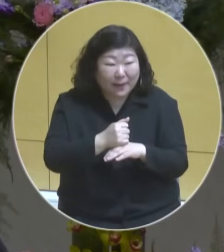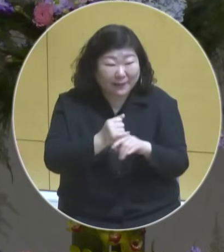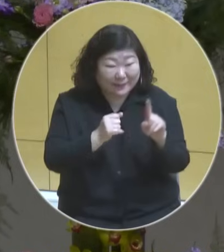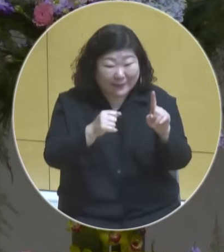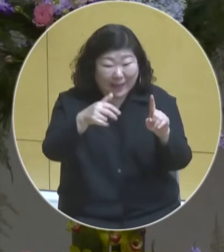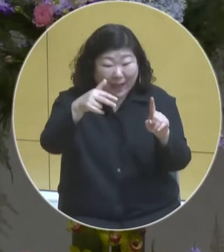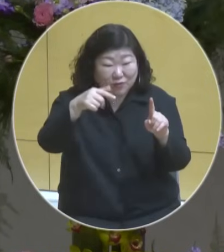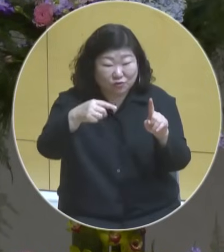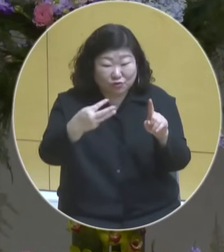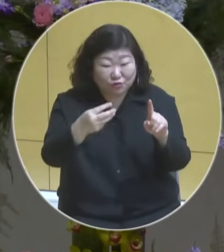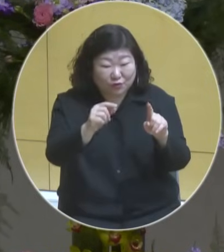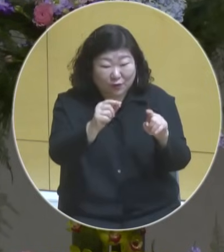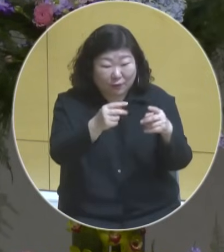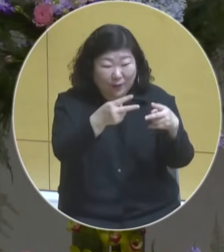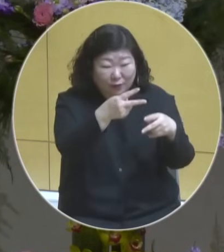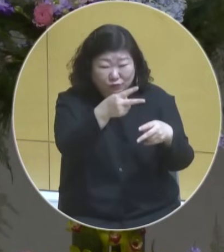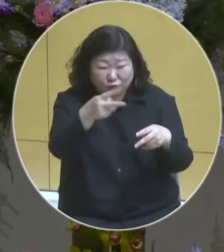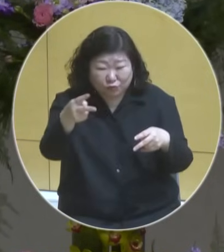숨겨진